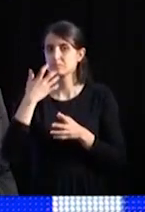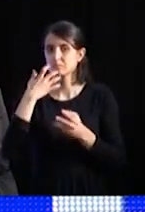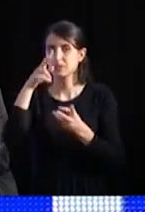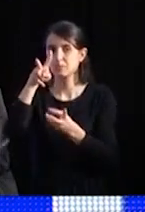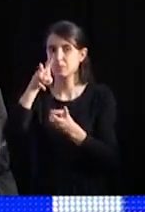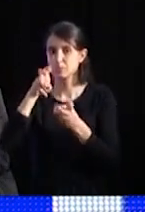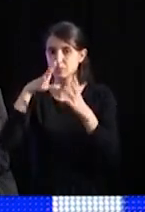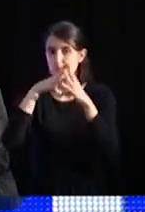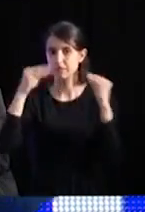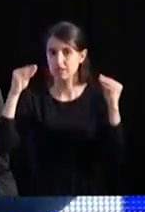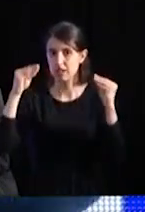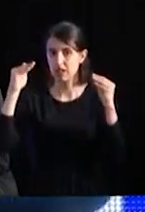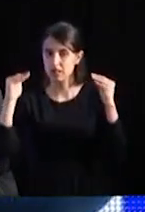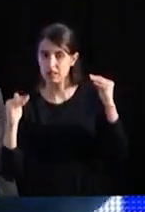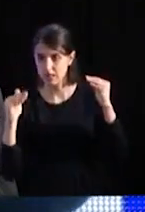universitàries? A bloquejar